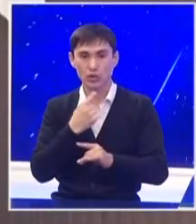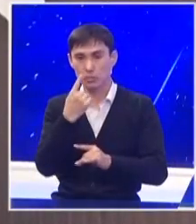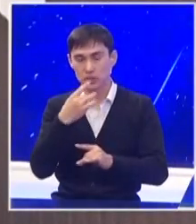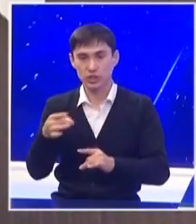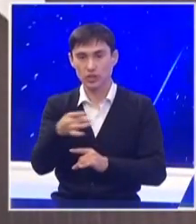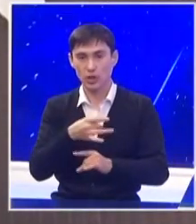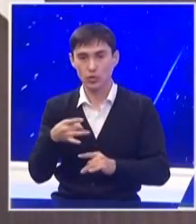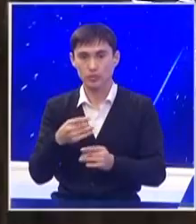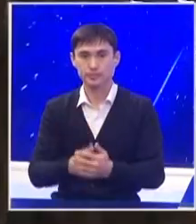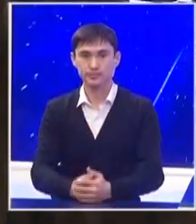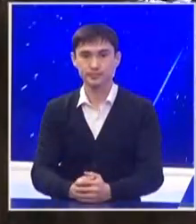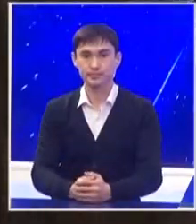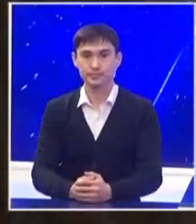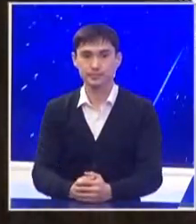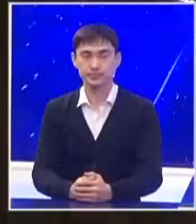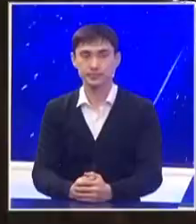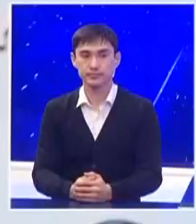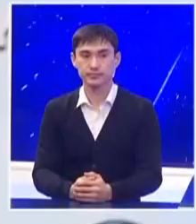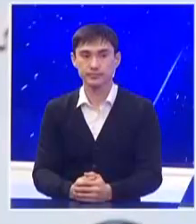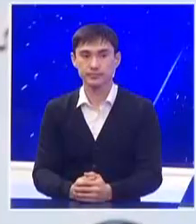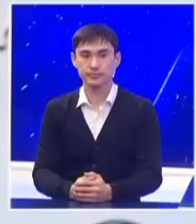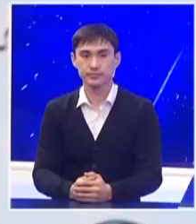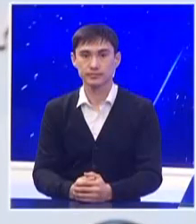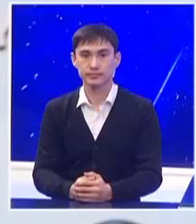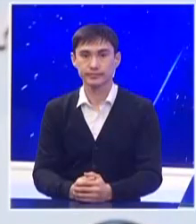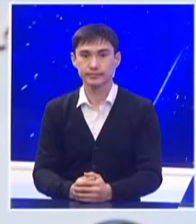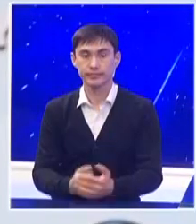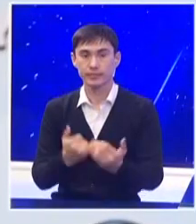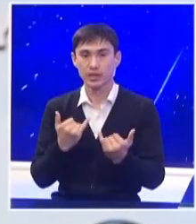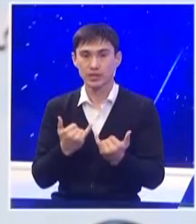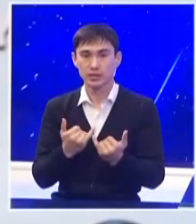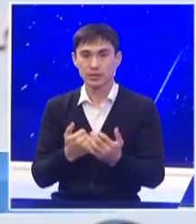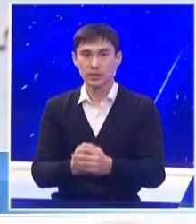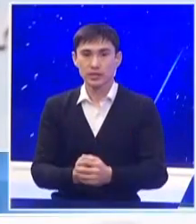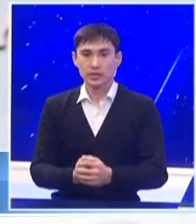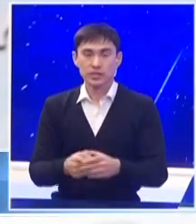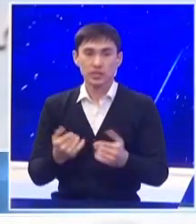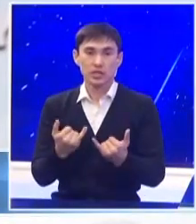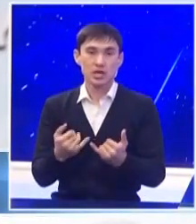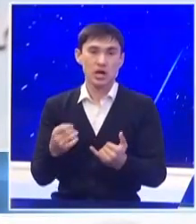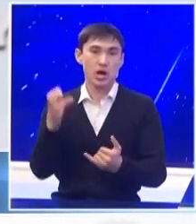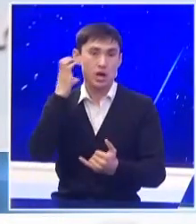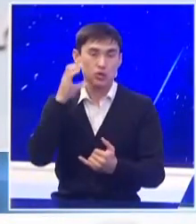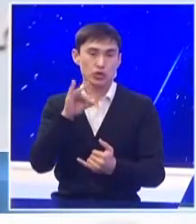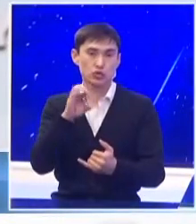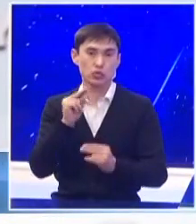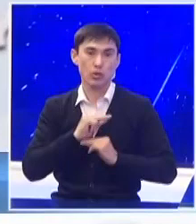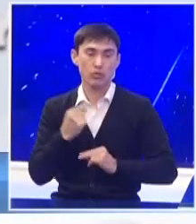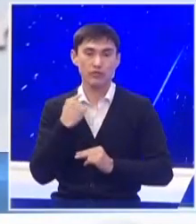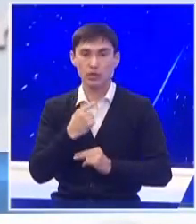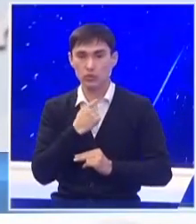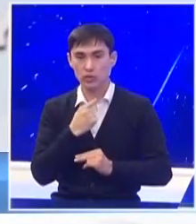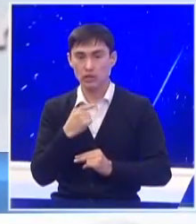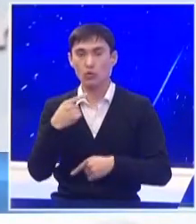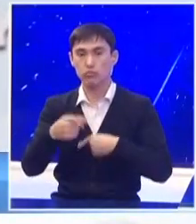близлежащие районы. Сейчас радио ЖТСУ работает в Талдыкургане,